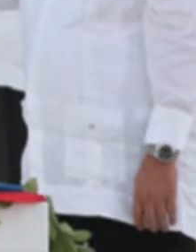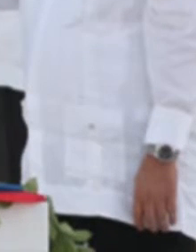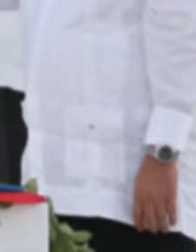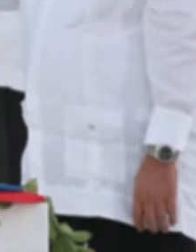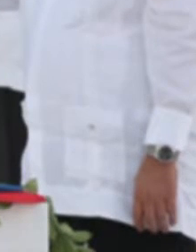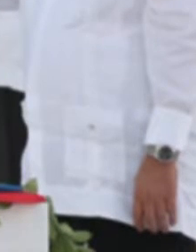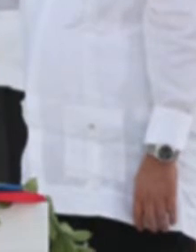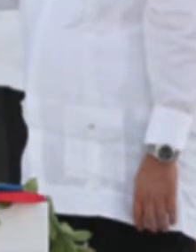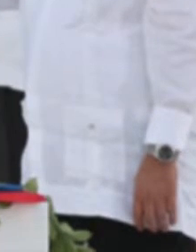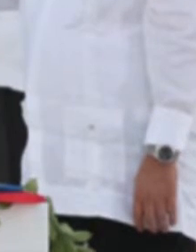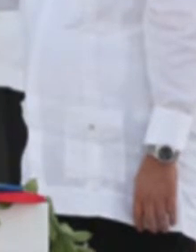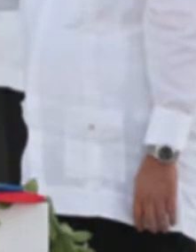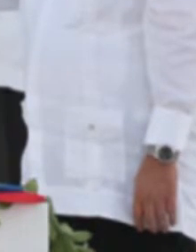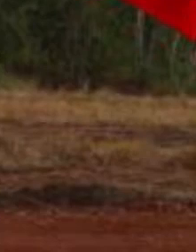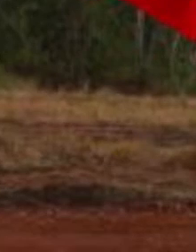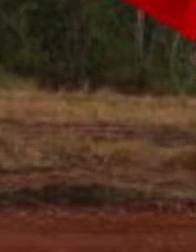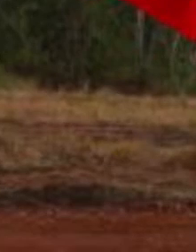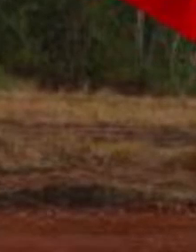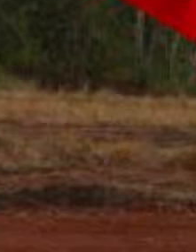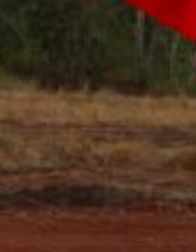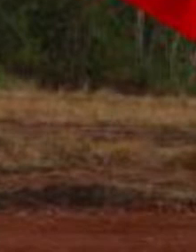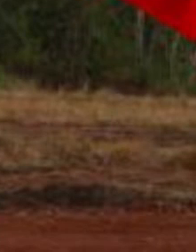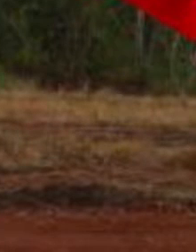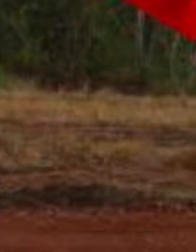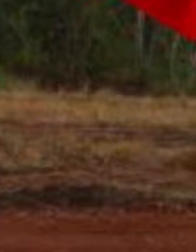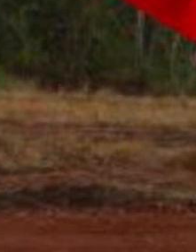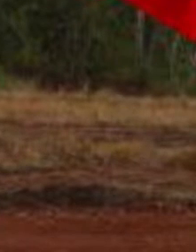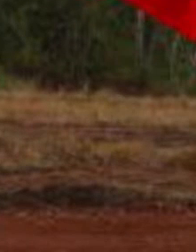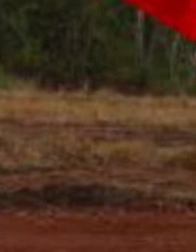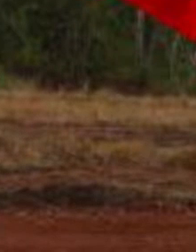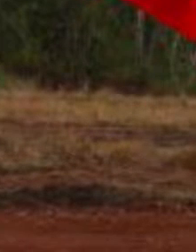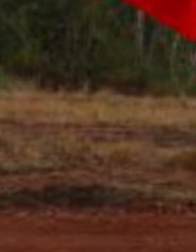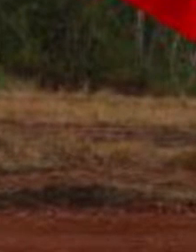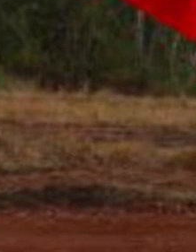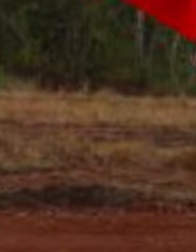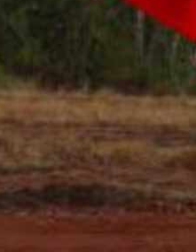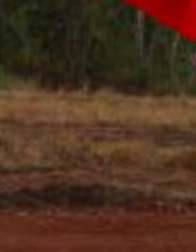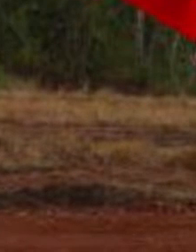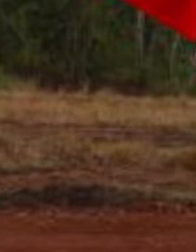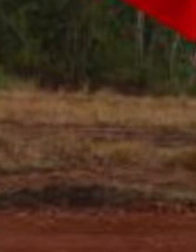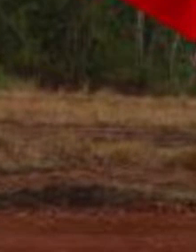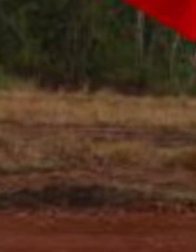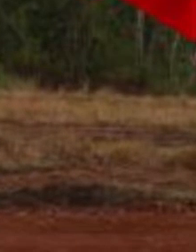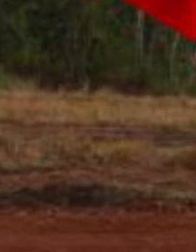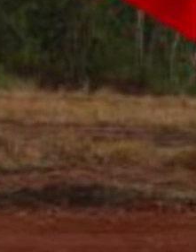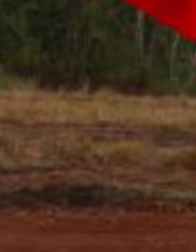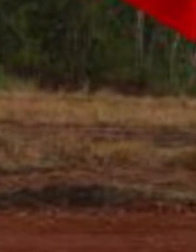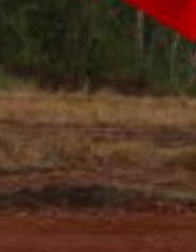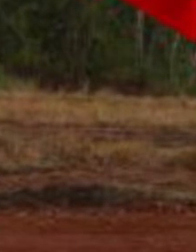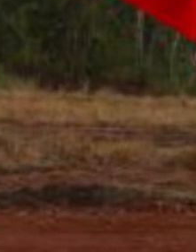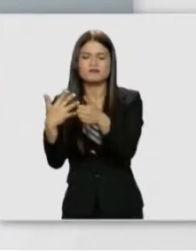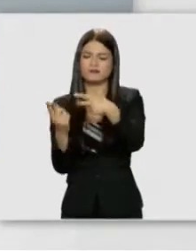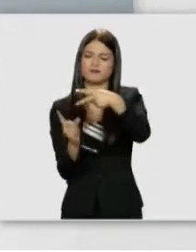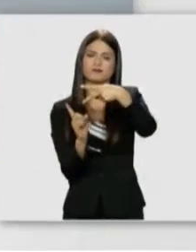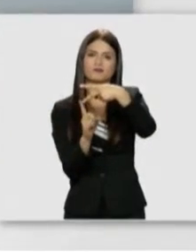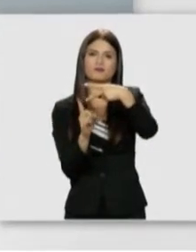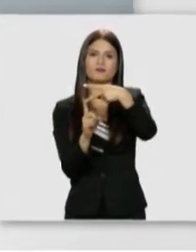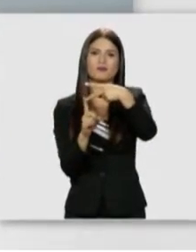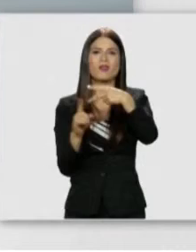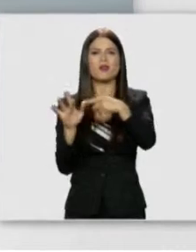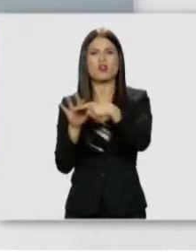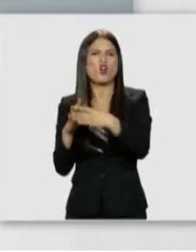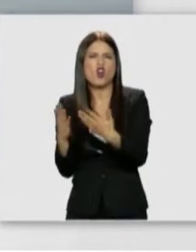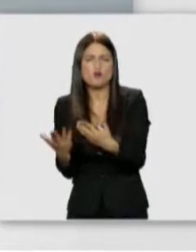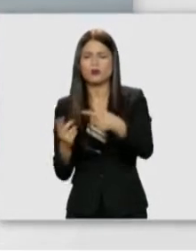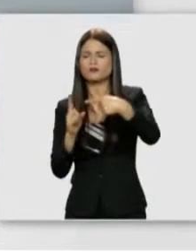tenter de mettre définitivement fin à plus d'un demi-siècle de conflits armés en Colombie. Mardi, ils ont annoncé qu'ils signeront le 24 novembre